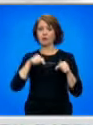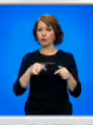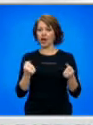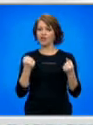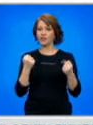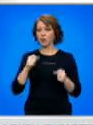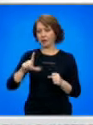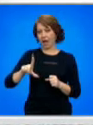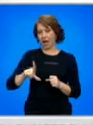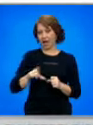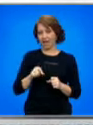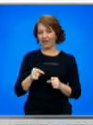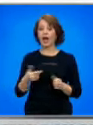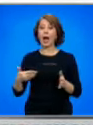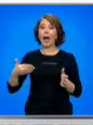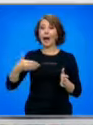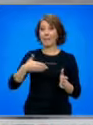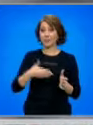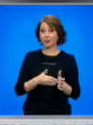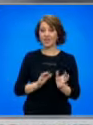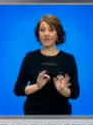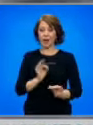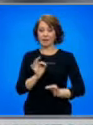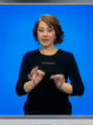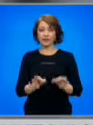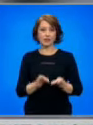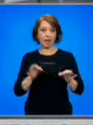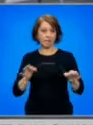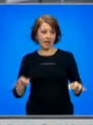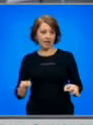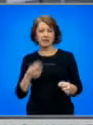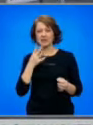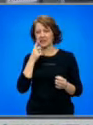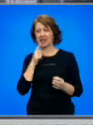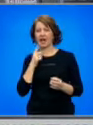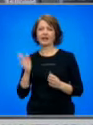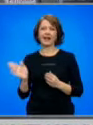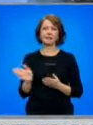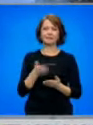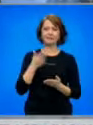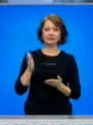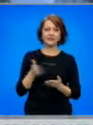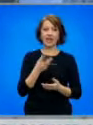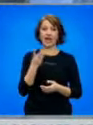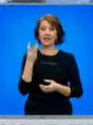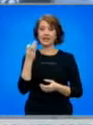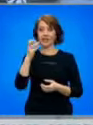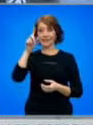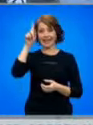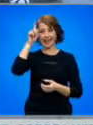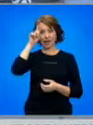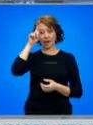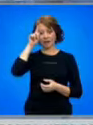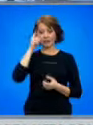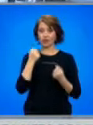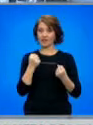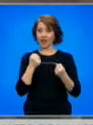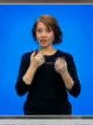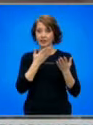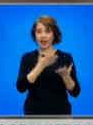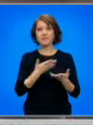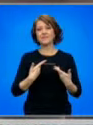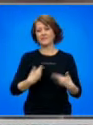а напротив, епидемичните мерки се гледа през пръсти. В действителност в комплекса живеят около 30 германци, но не искат да обсъждат с нас